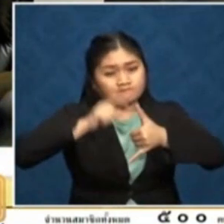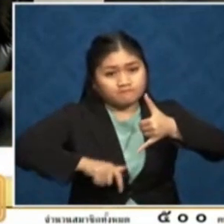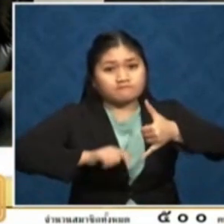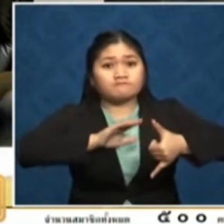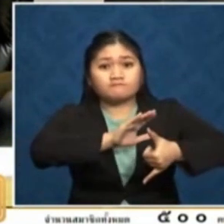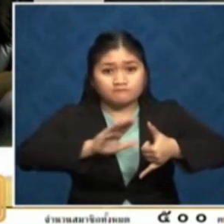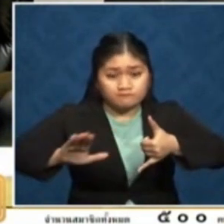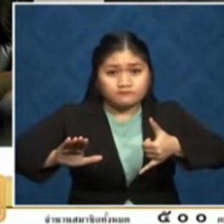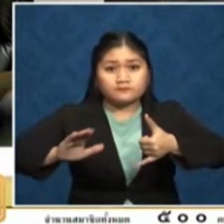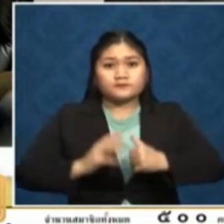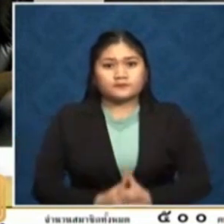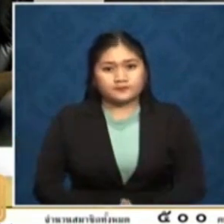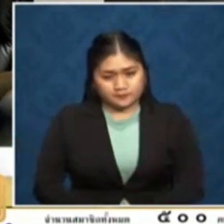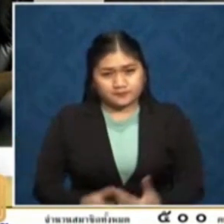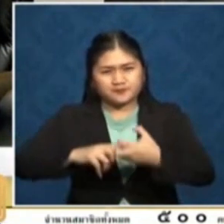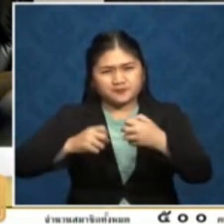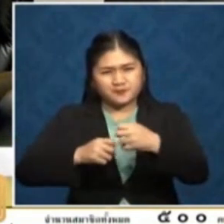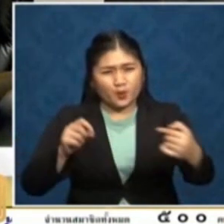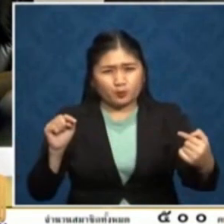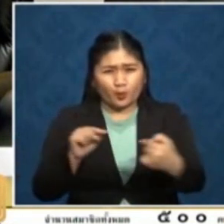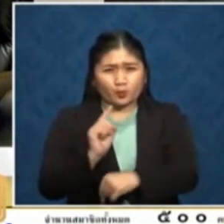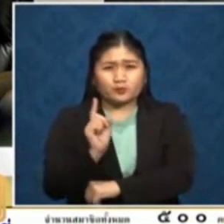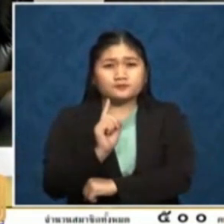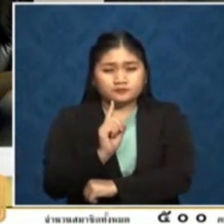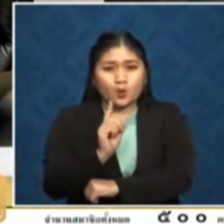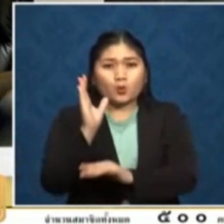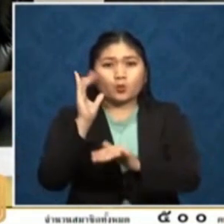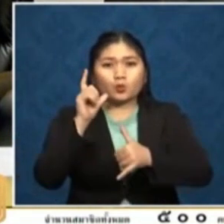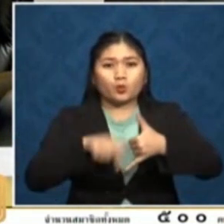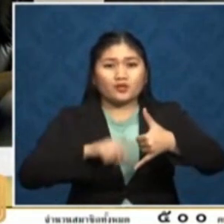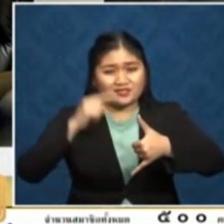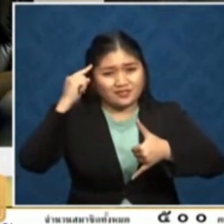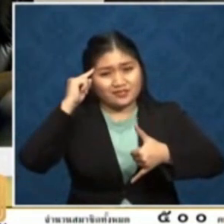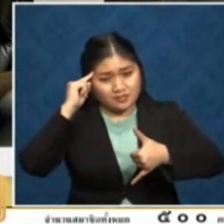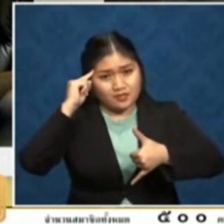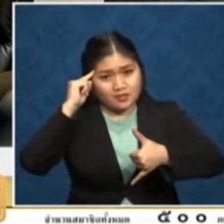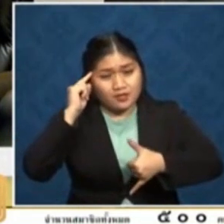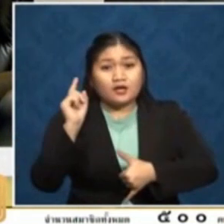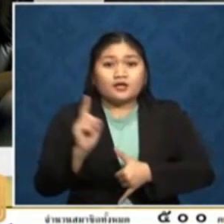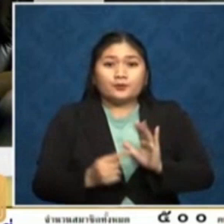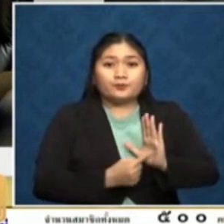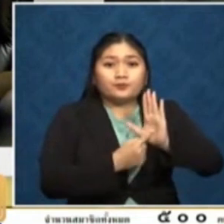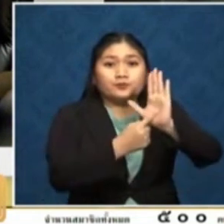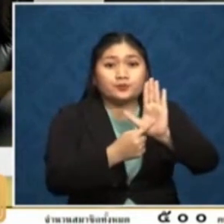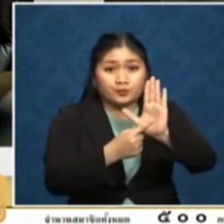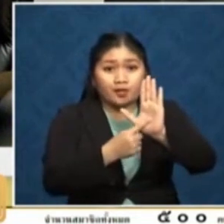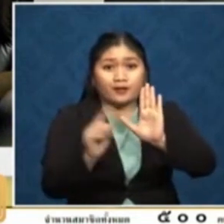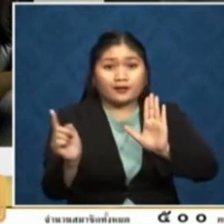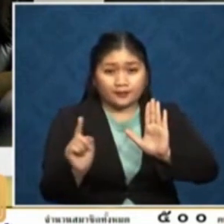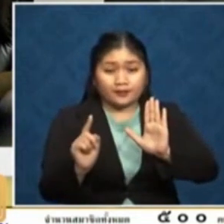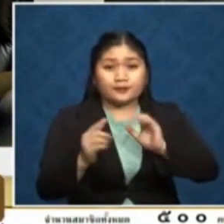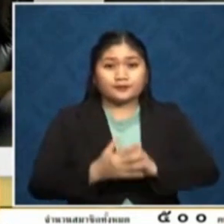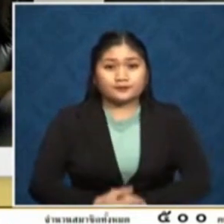ษยชาติในปัจจุบันนะครับเป็นกฎหมายระหว่างประเทศและก็เป็นสิทธิมนุษยชนด้วยนะ